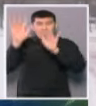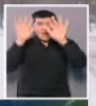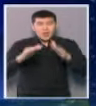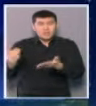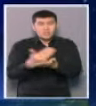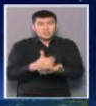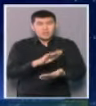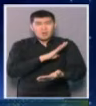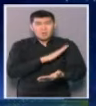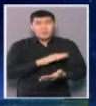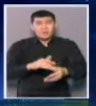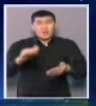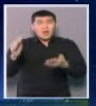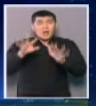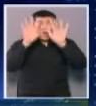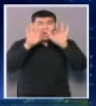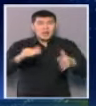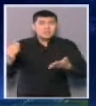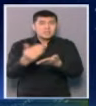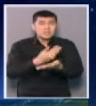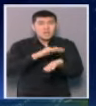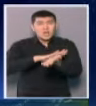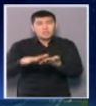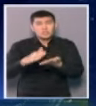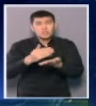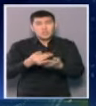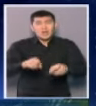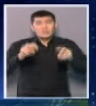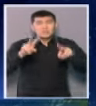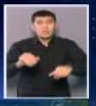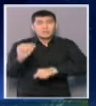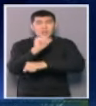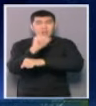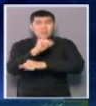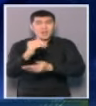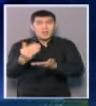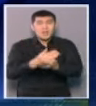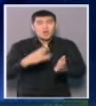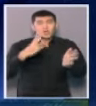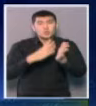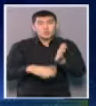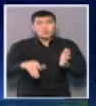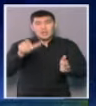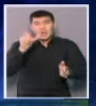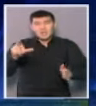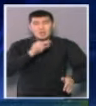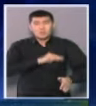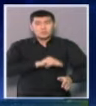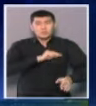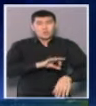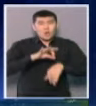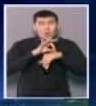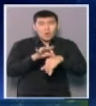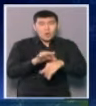шығарылыпты. Қар тазалау жұмыстарына барлығы 49 арнайы техникамен 90 жұмысшының жұмыс күші